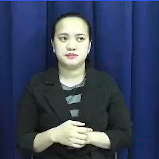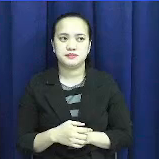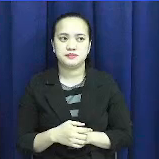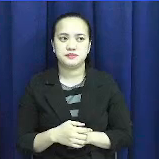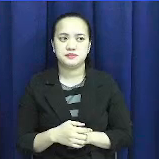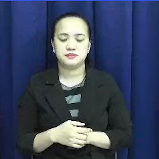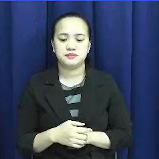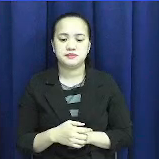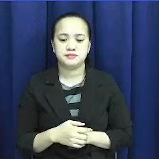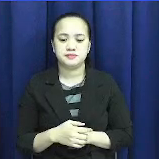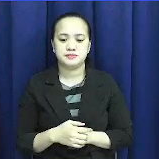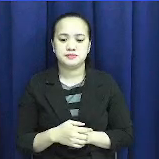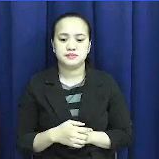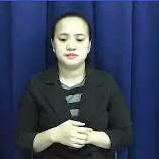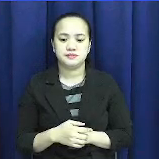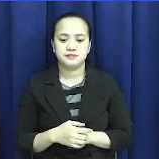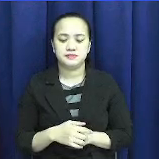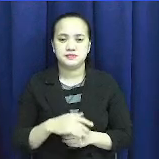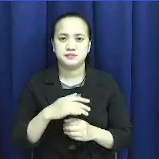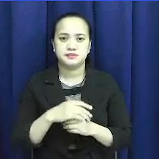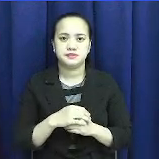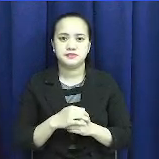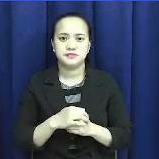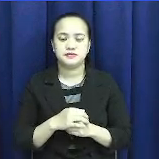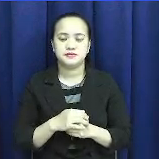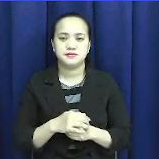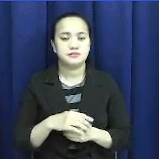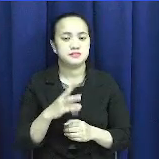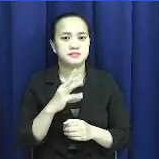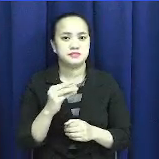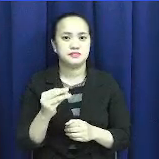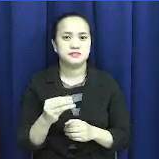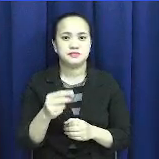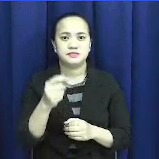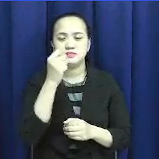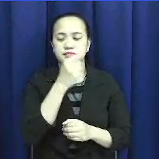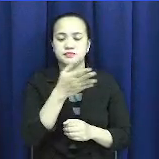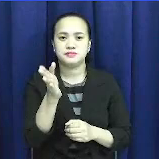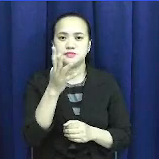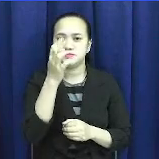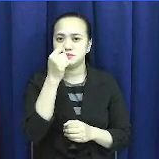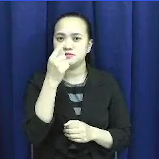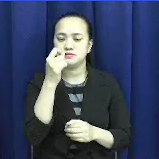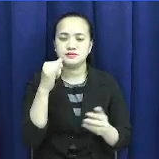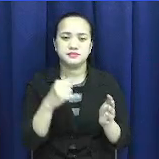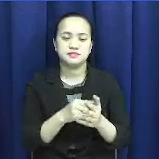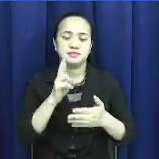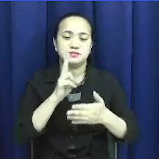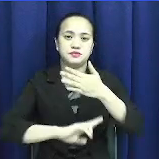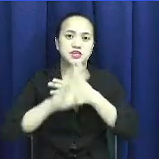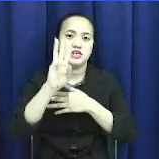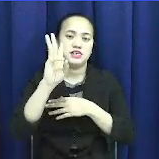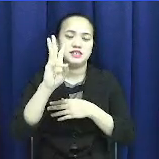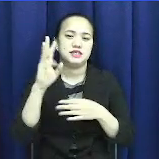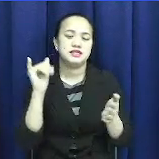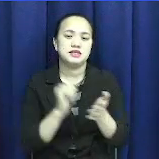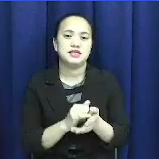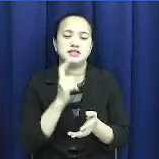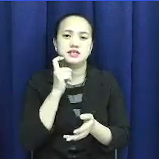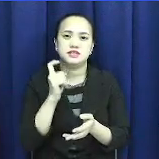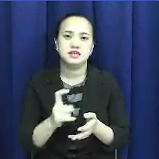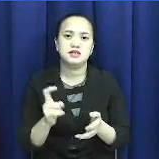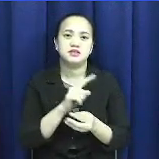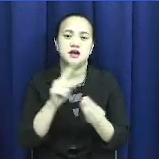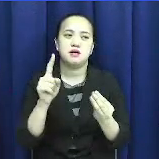dominion forever and ever. Amen. Now, pansinin niyo po yung sinabi po ng verse number 6, na sabi po dito, sa biyaya po